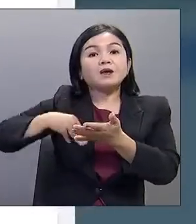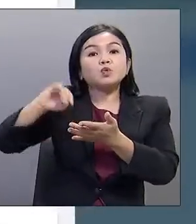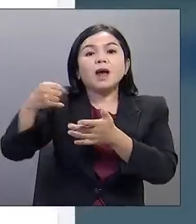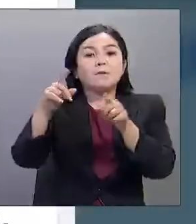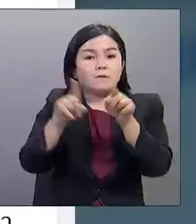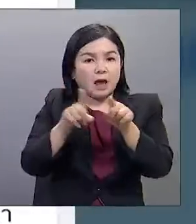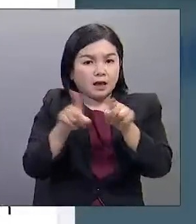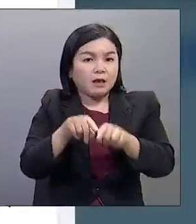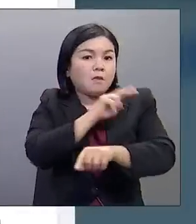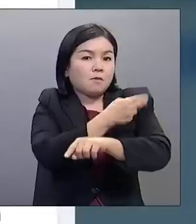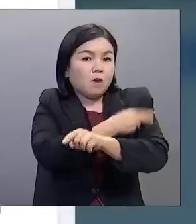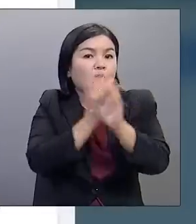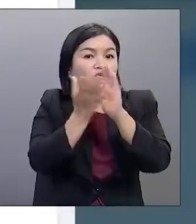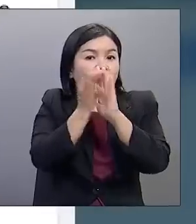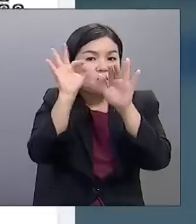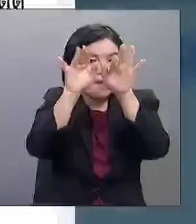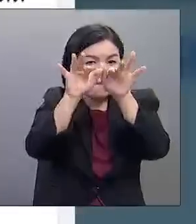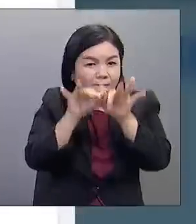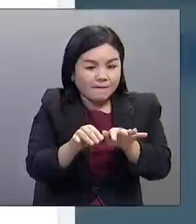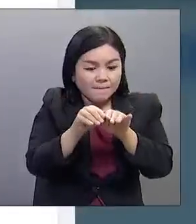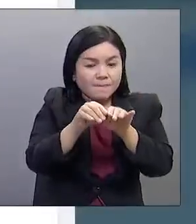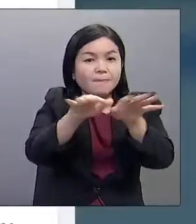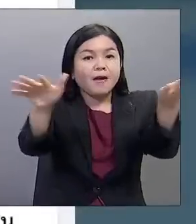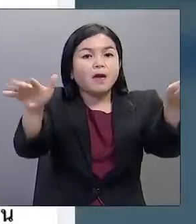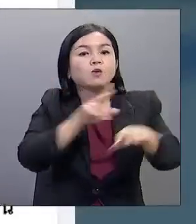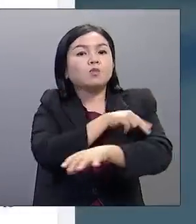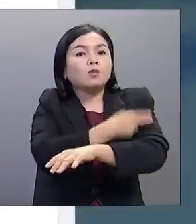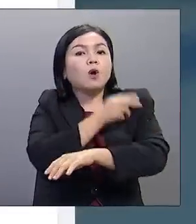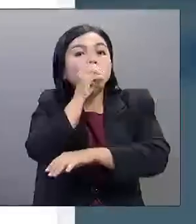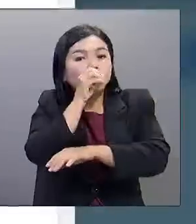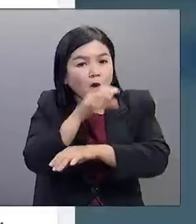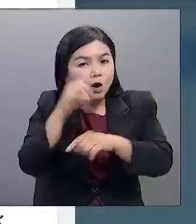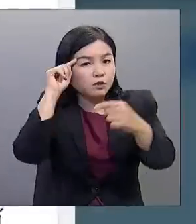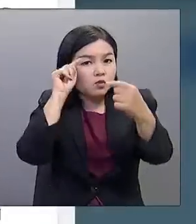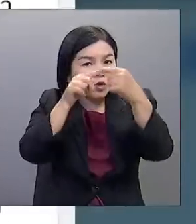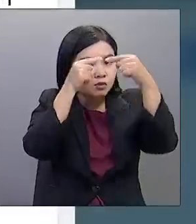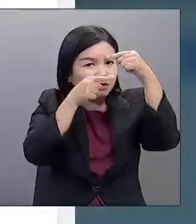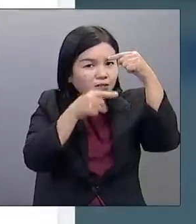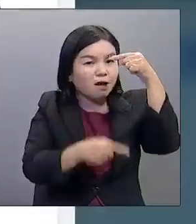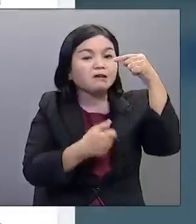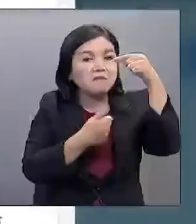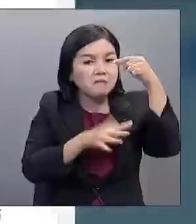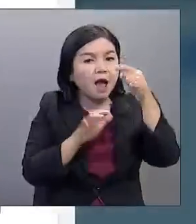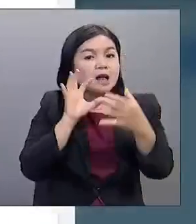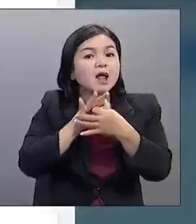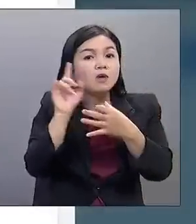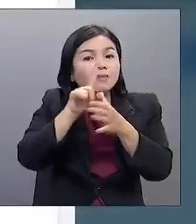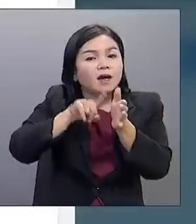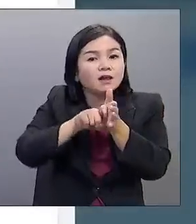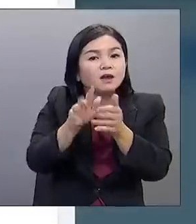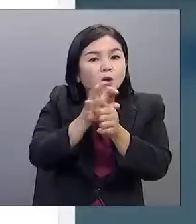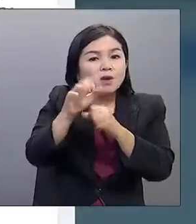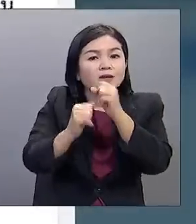ได้โพสต์ผ่าน Facebookคุณหมอโยงพวกรางวัลถึง 15ข้อการเรียนรู้เกี่ยวกับโรคโควิด19ในช่วง